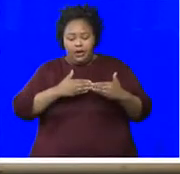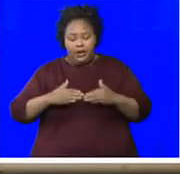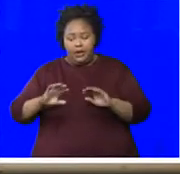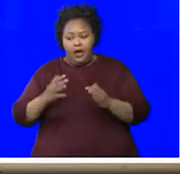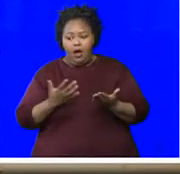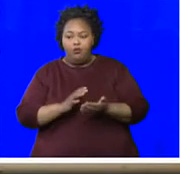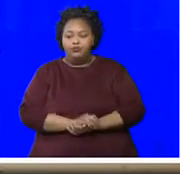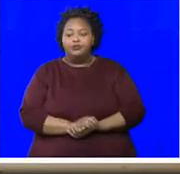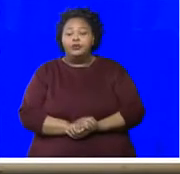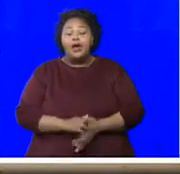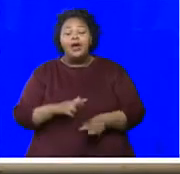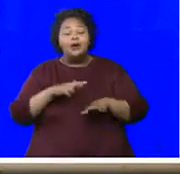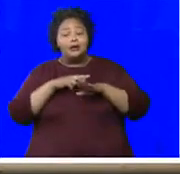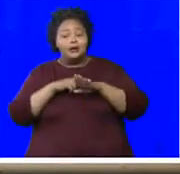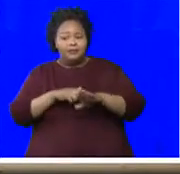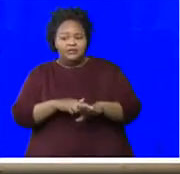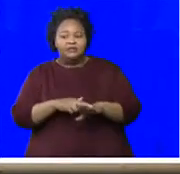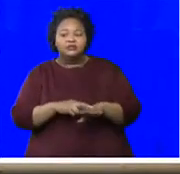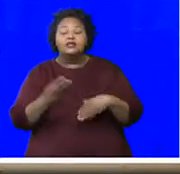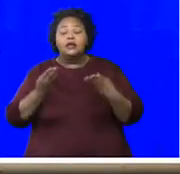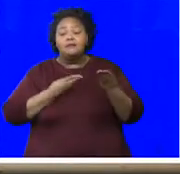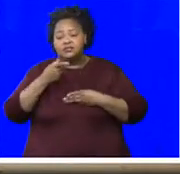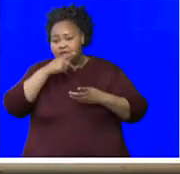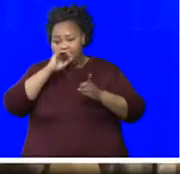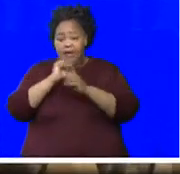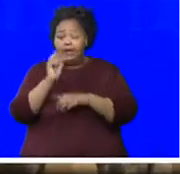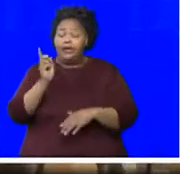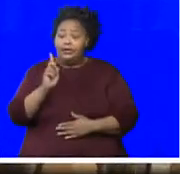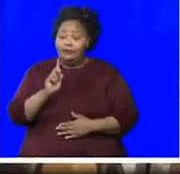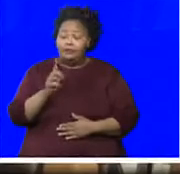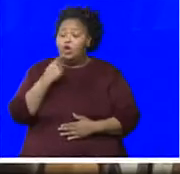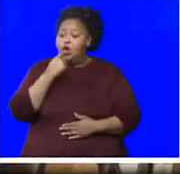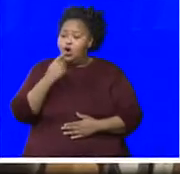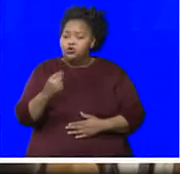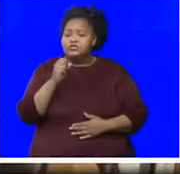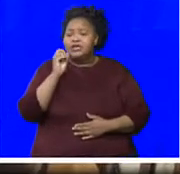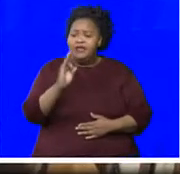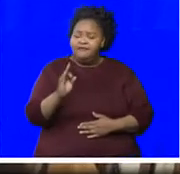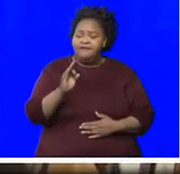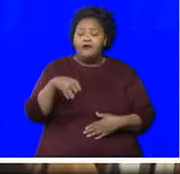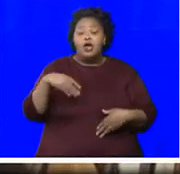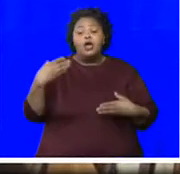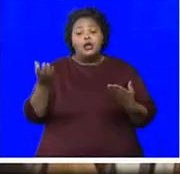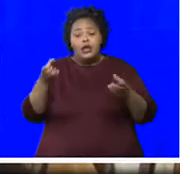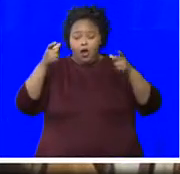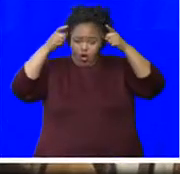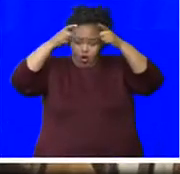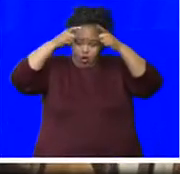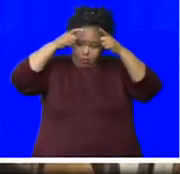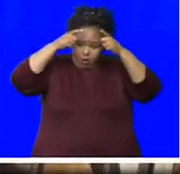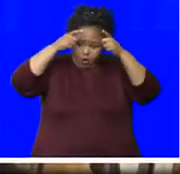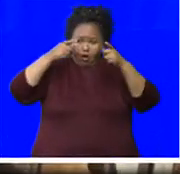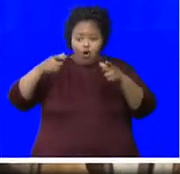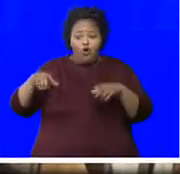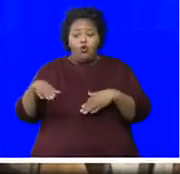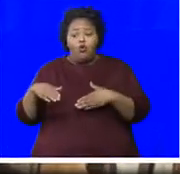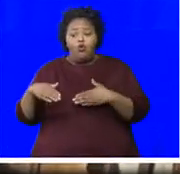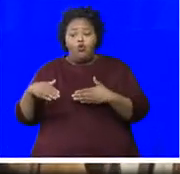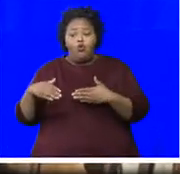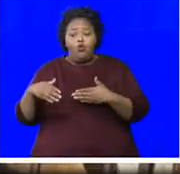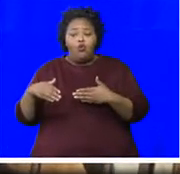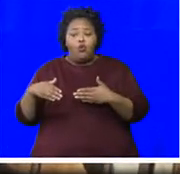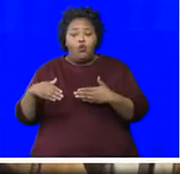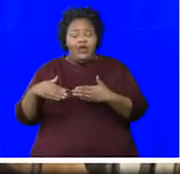lenkampani Mthunzi Dlamini uthi nangabe lenkomo inganakekeleki ngendlela lefanele bayayithatha